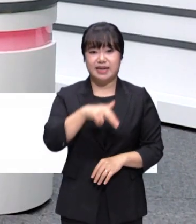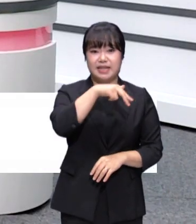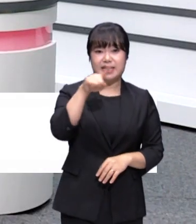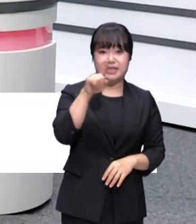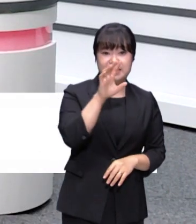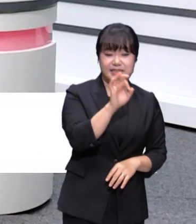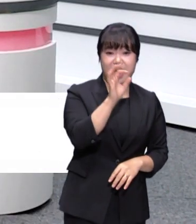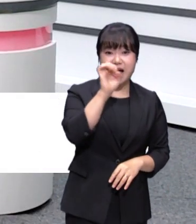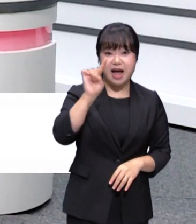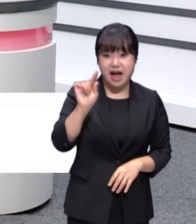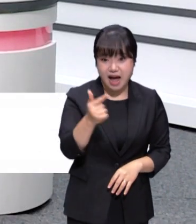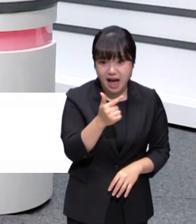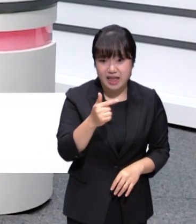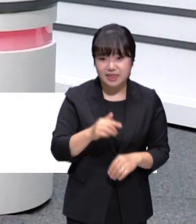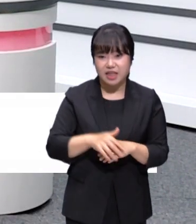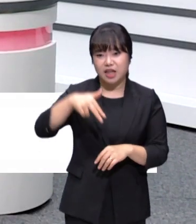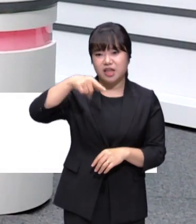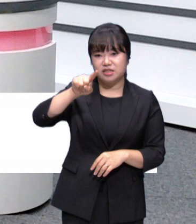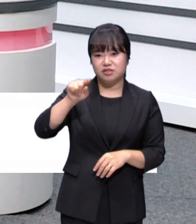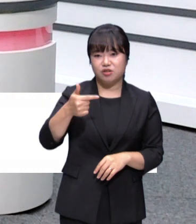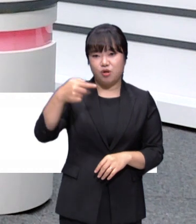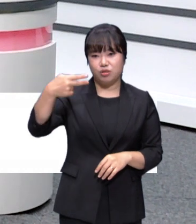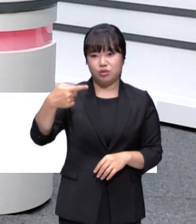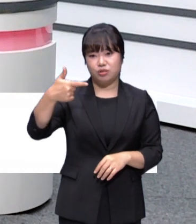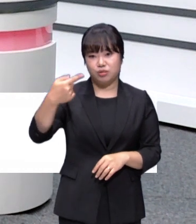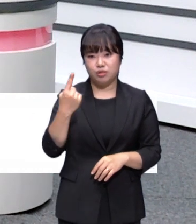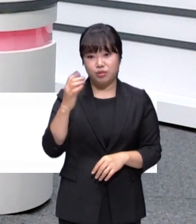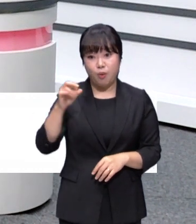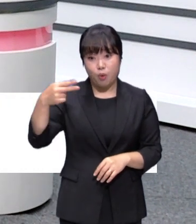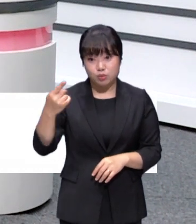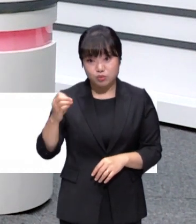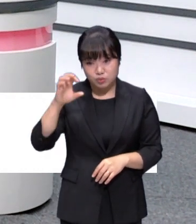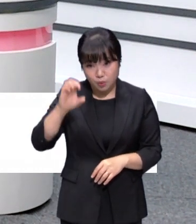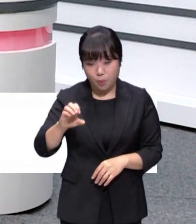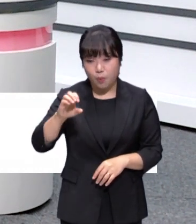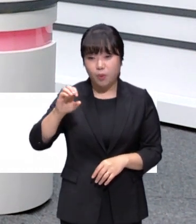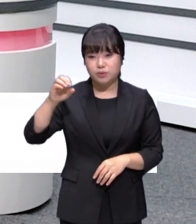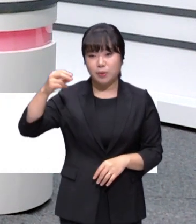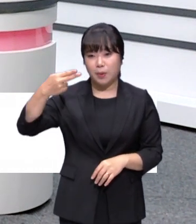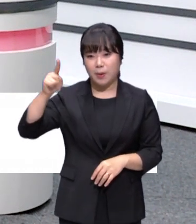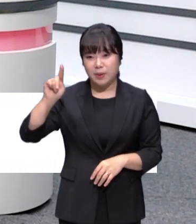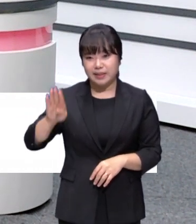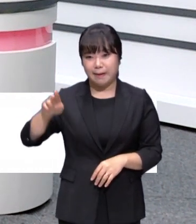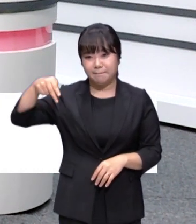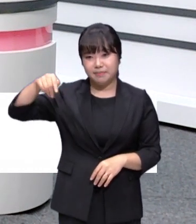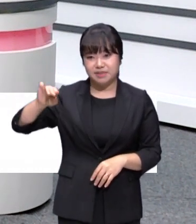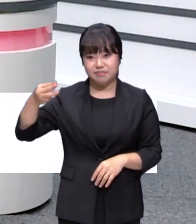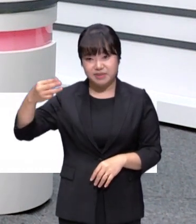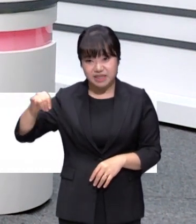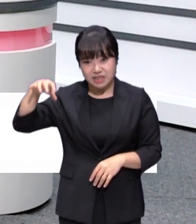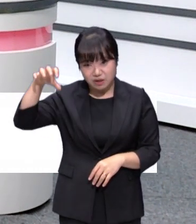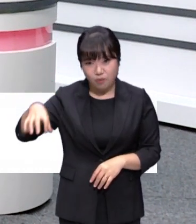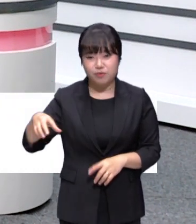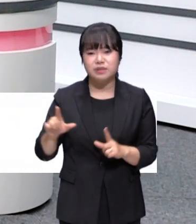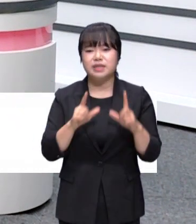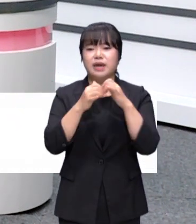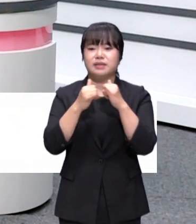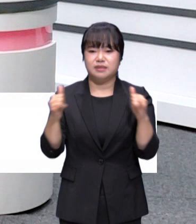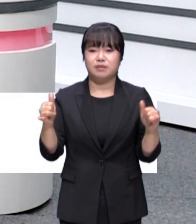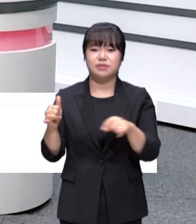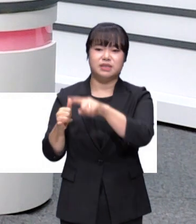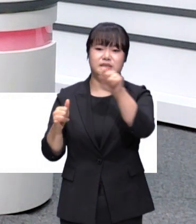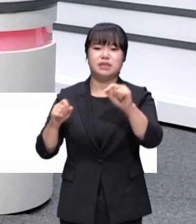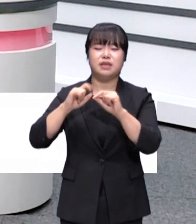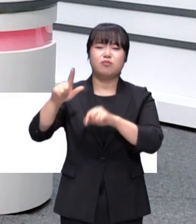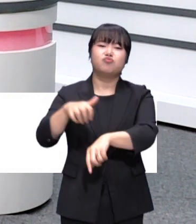장안동하고 그 전농동 답심리 부분에 살아 그 우리 주민들께서 불편하게 여기시는 게 그 쇼핑몰이에요.